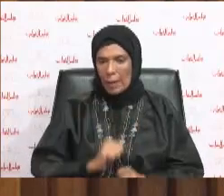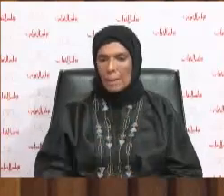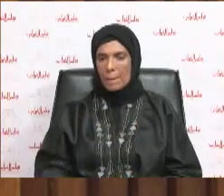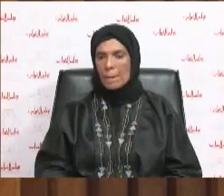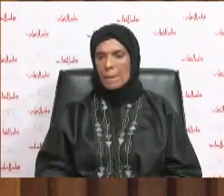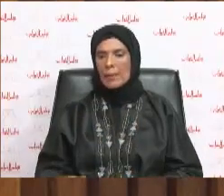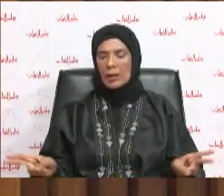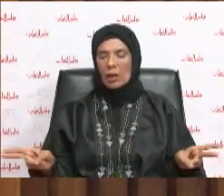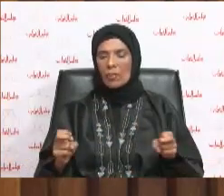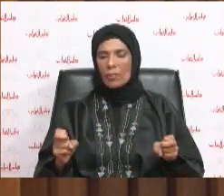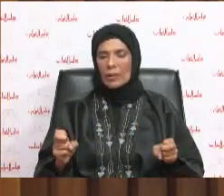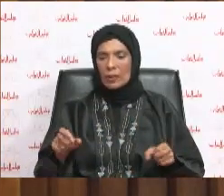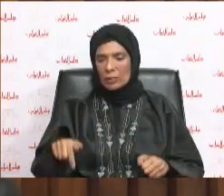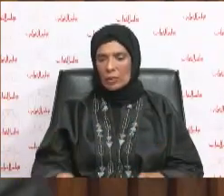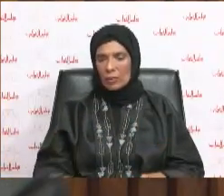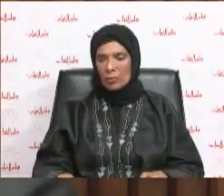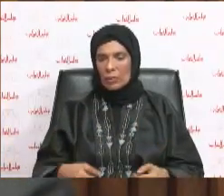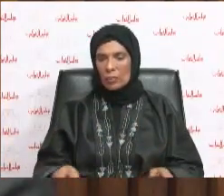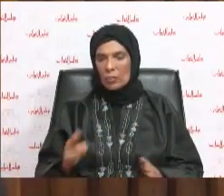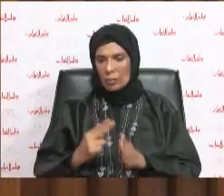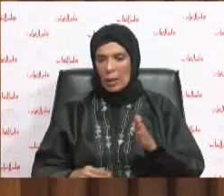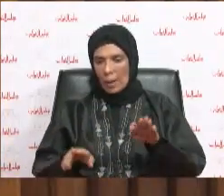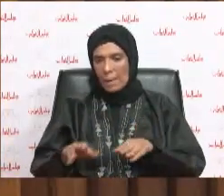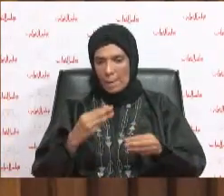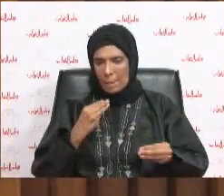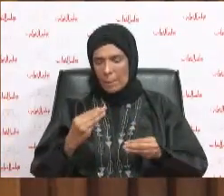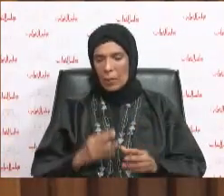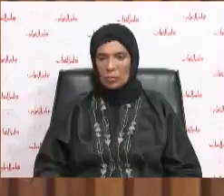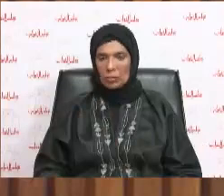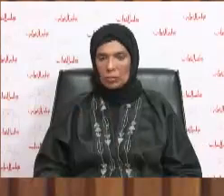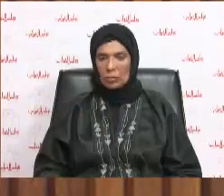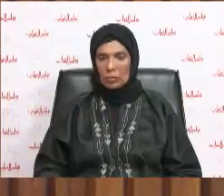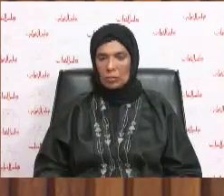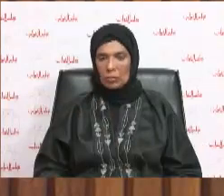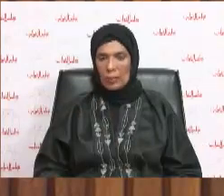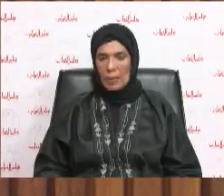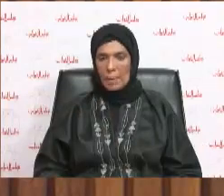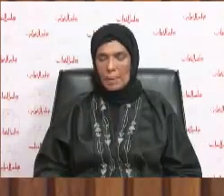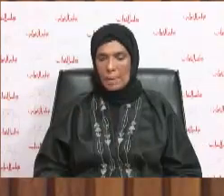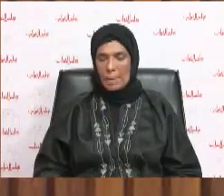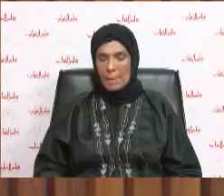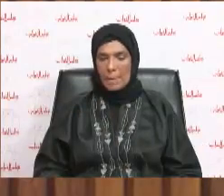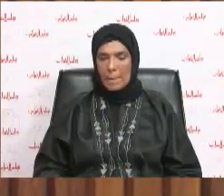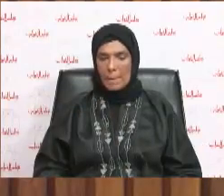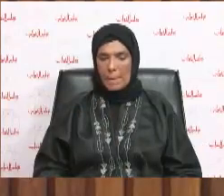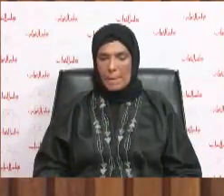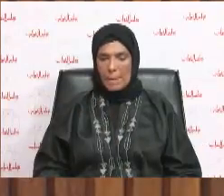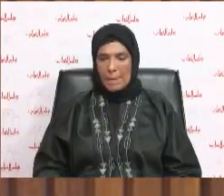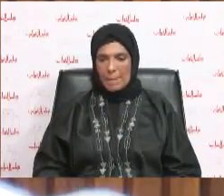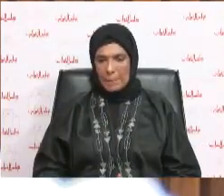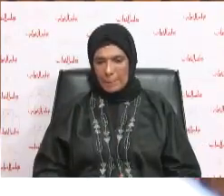برفض المشروع بقانون من خلال موافقة على قرار مجلس الشورى برفض المشروع بقانون. سعادة نائب أحمد قراطة نائب الثاني